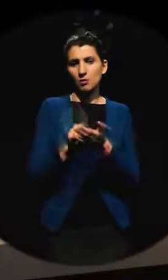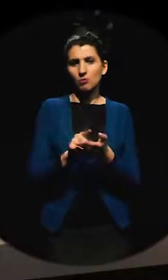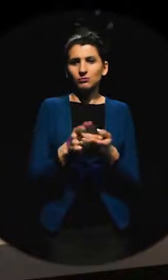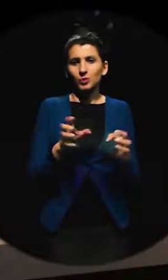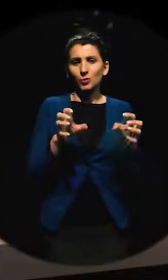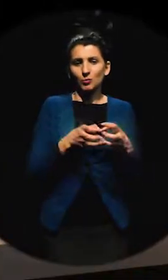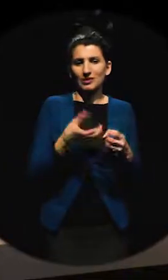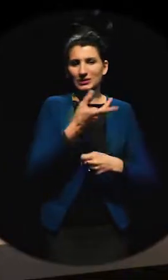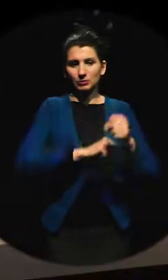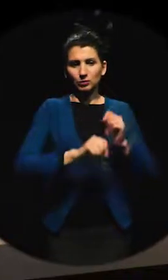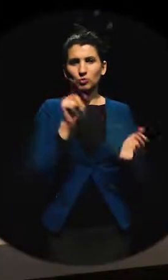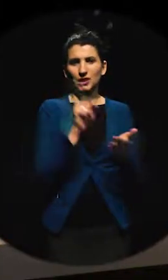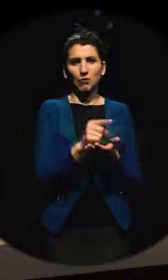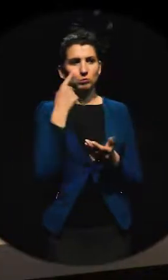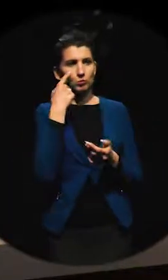bardzo ważna.